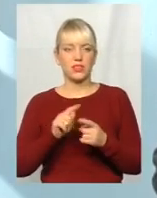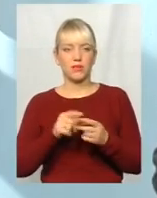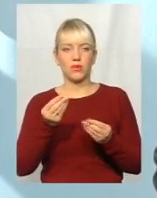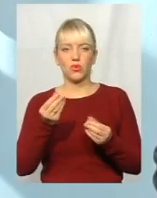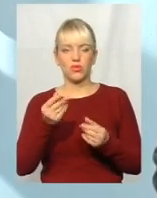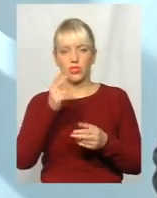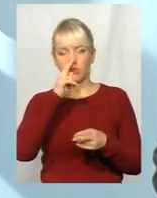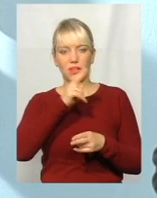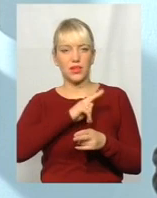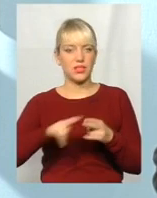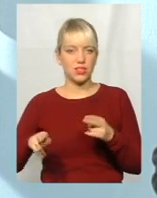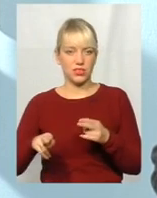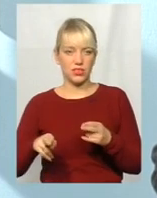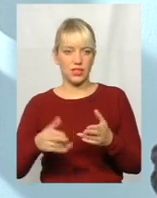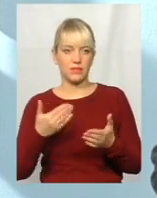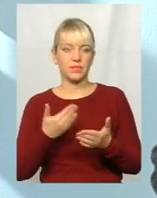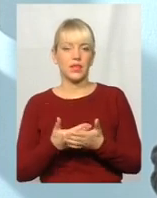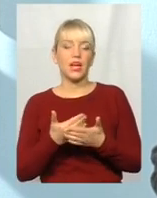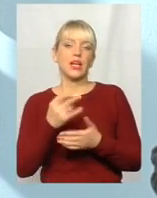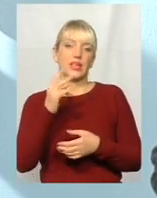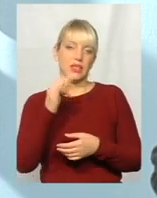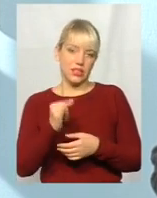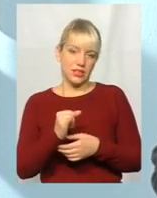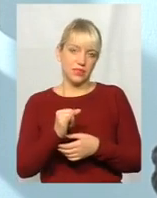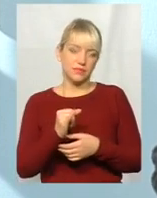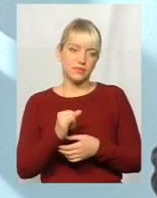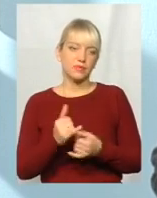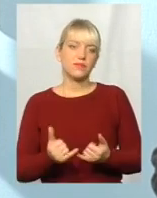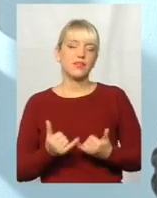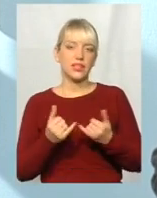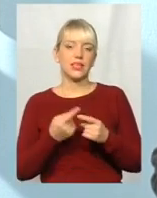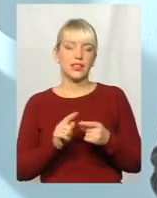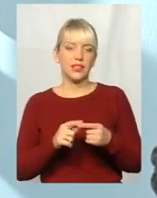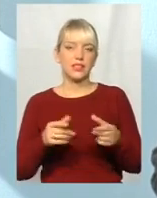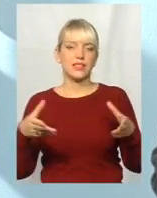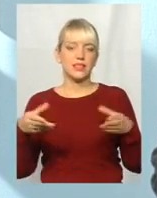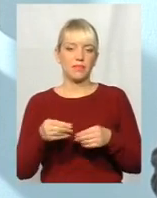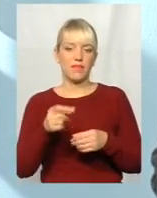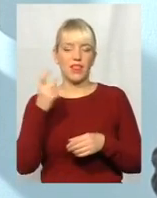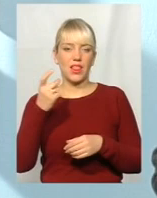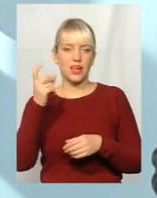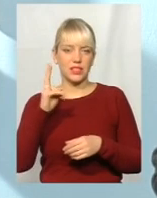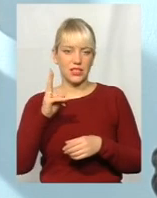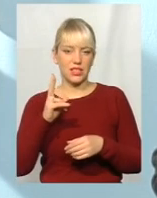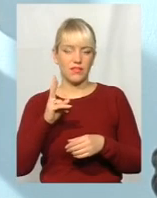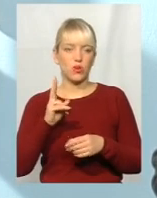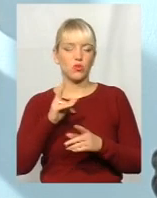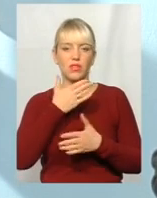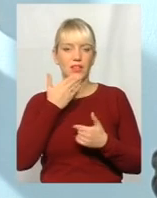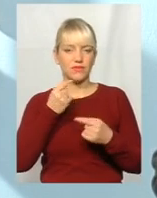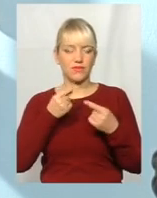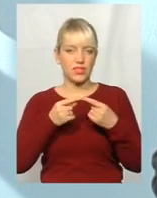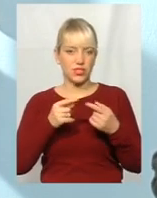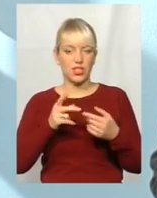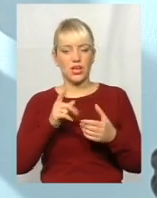грошима десь не подінеться, так? І для тих співвласників, які сьогодні не визначились, тобто не